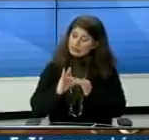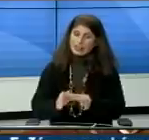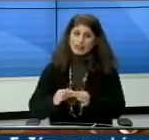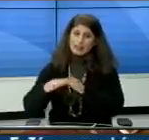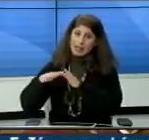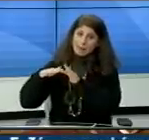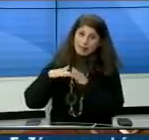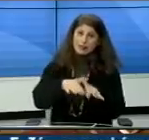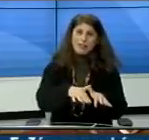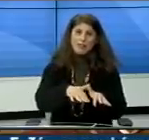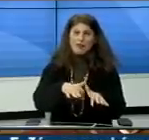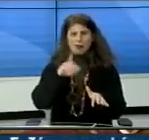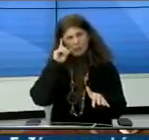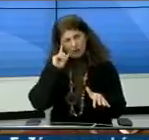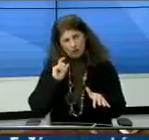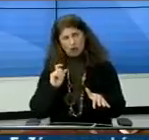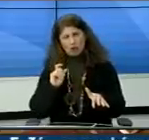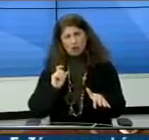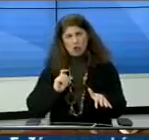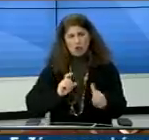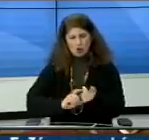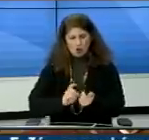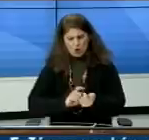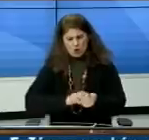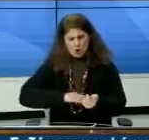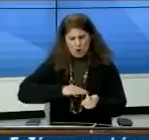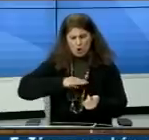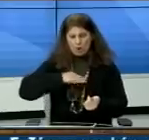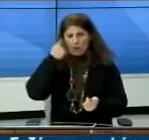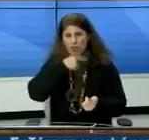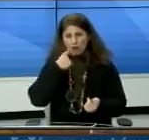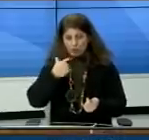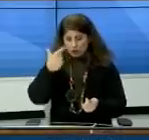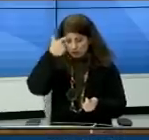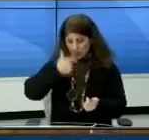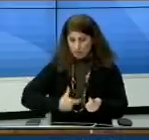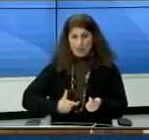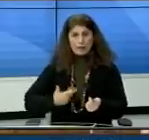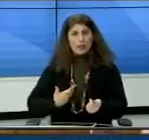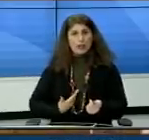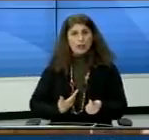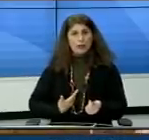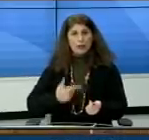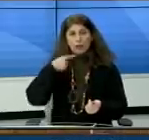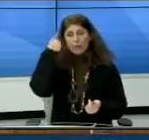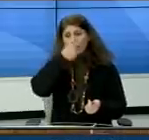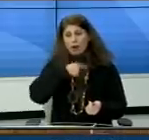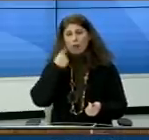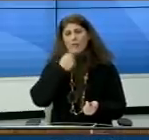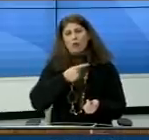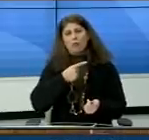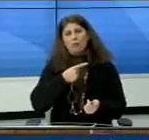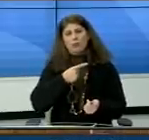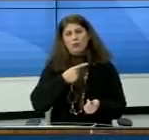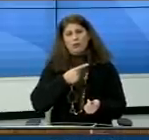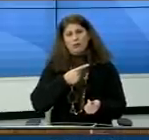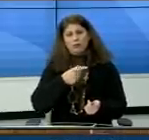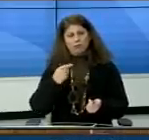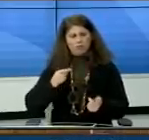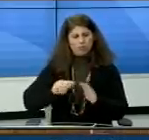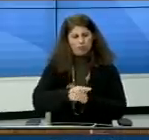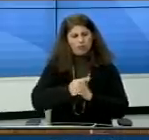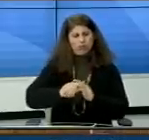παραλείψατε να επιτίθεστε με το γνωστό έτσι οργισμένο ύφος σας σε εμένα με προσωπικούς χαρακτηρισμούς